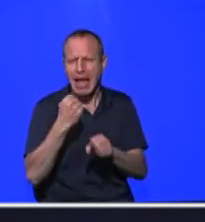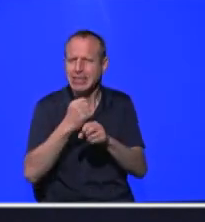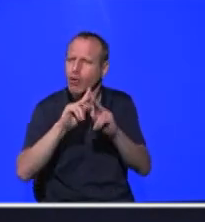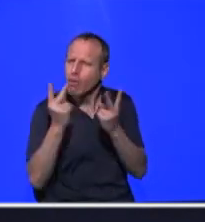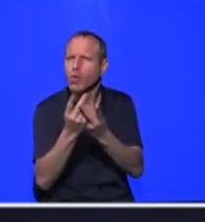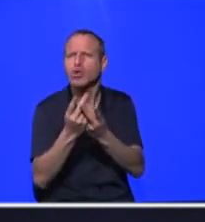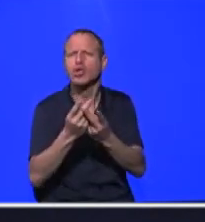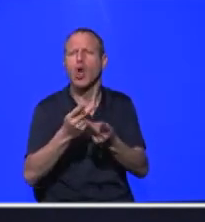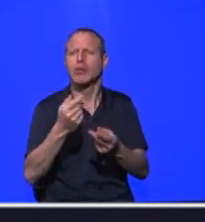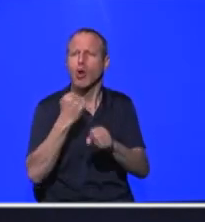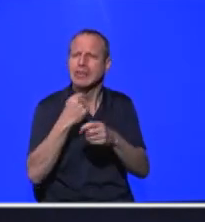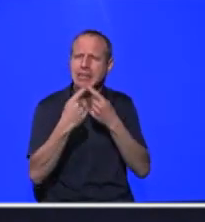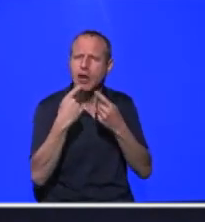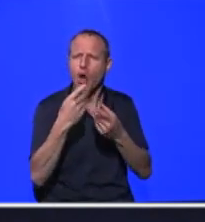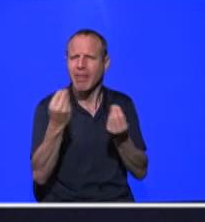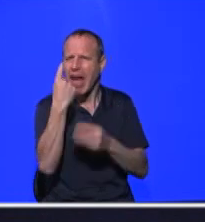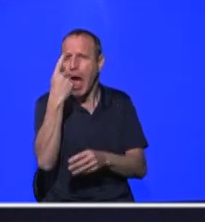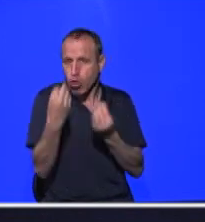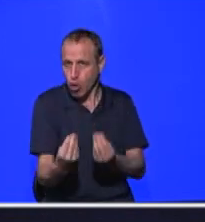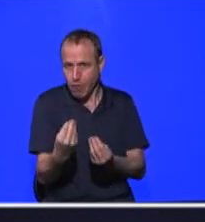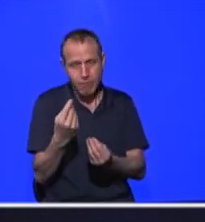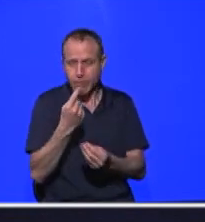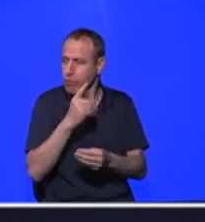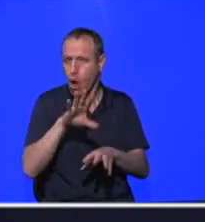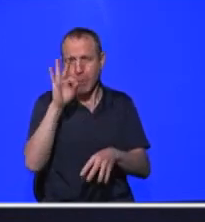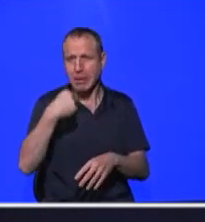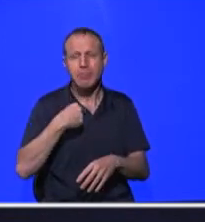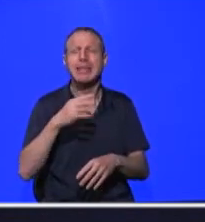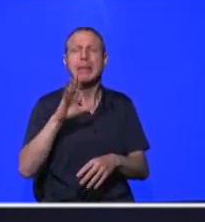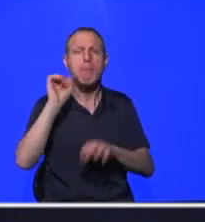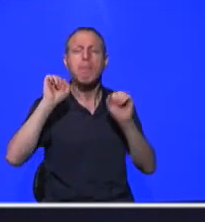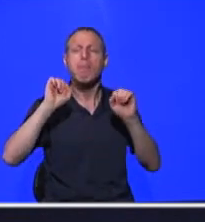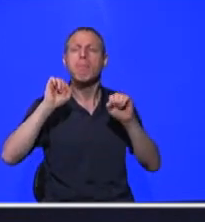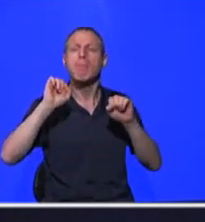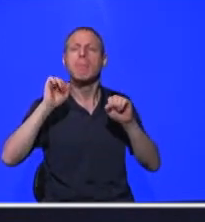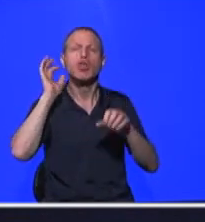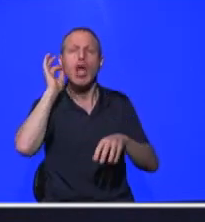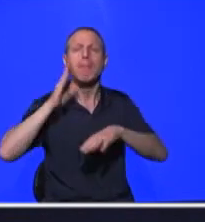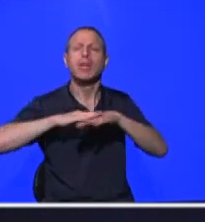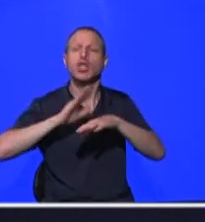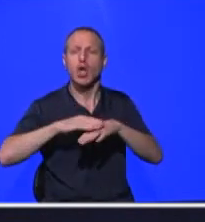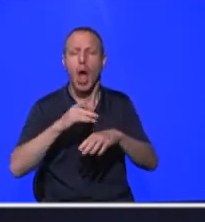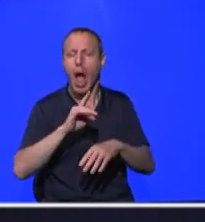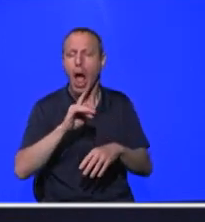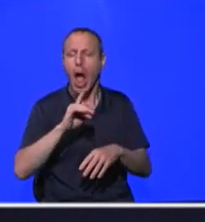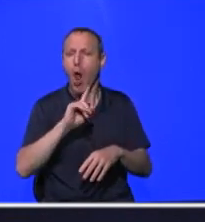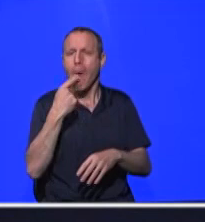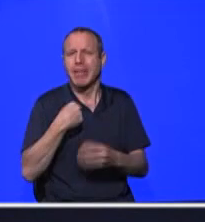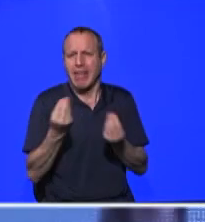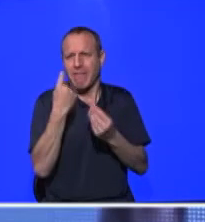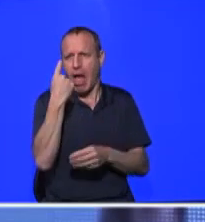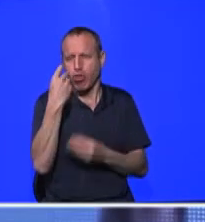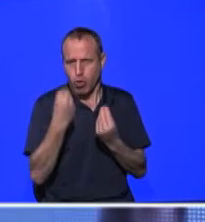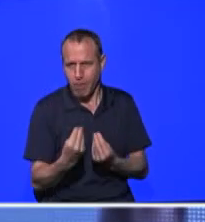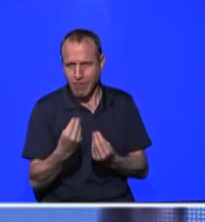דבר אחד טוב, לא מצאת בי? איך אני אם בעלת מקצוע אומרת, ישמע, אין בך משהו טוב? איך אני אצא ויחשוב שיש בי טוב, ואיך אנשים יאמינו שיש בי